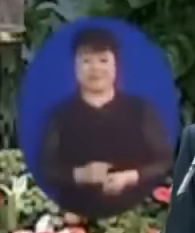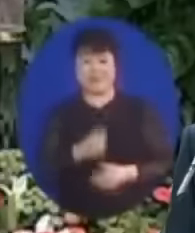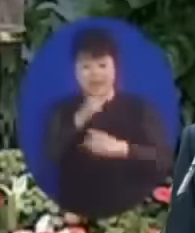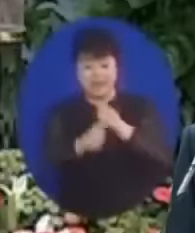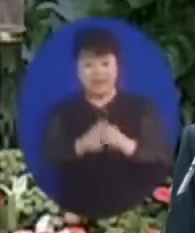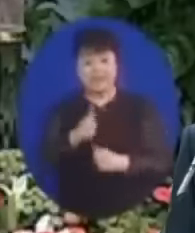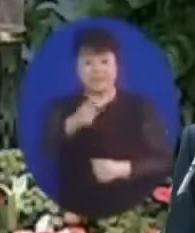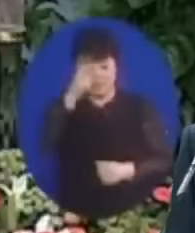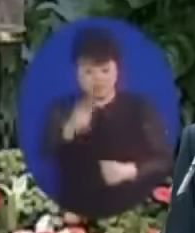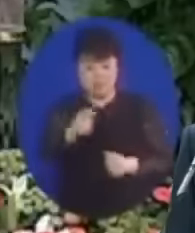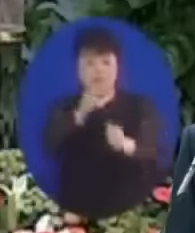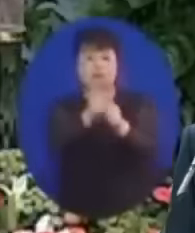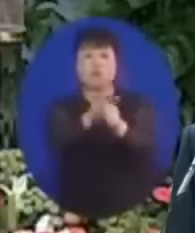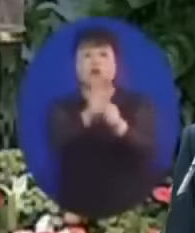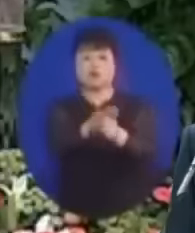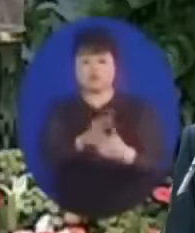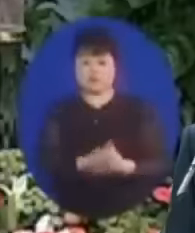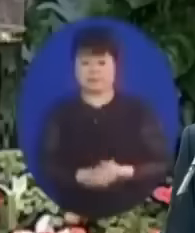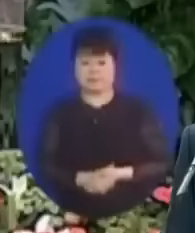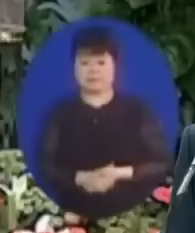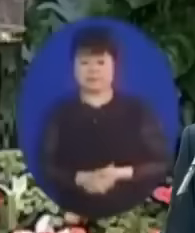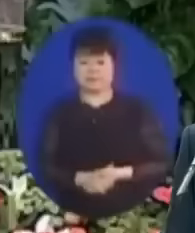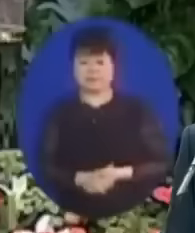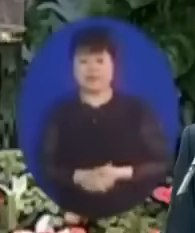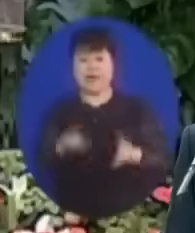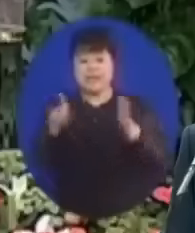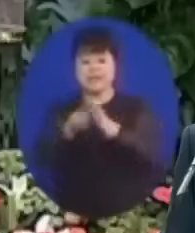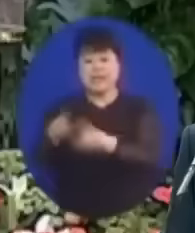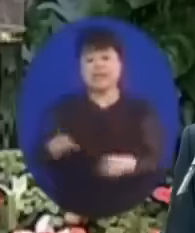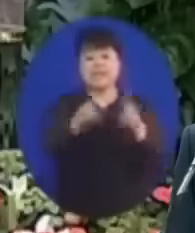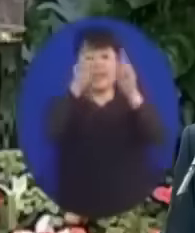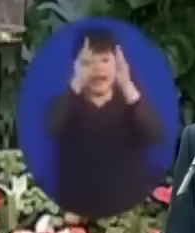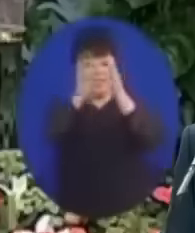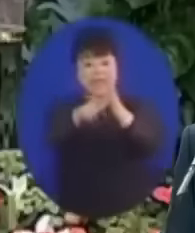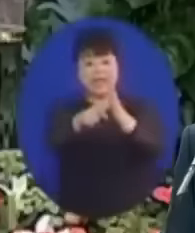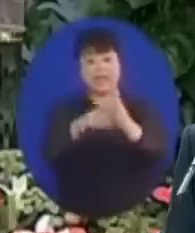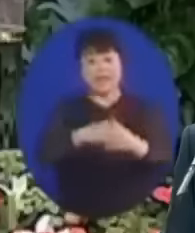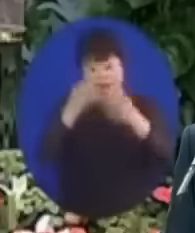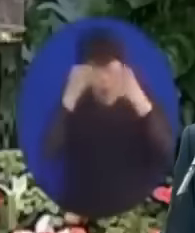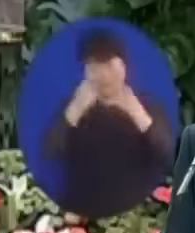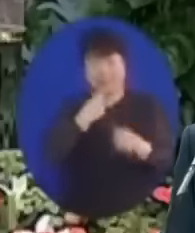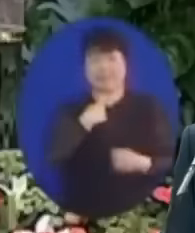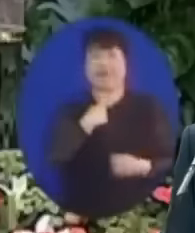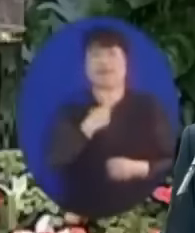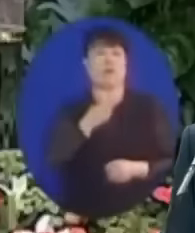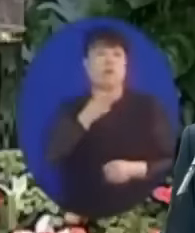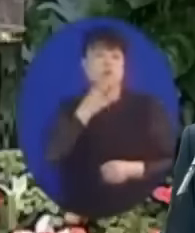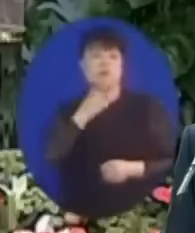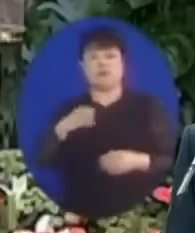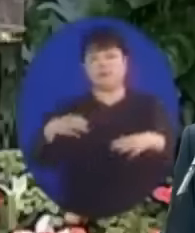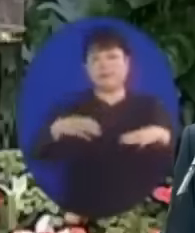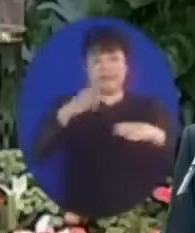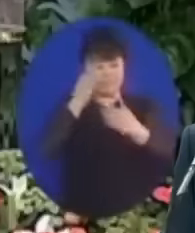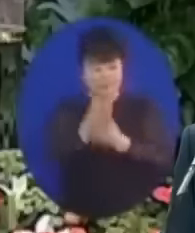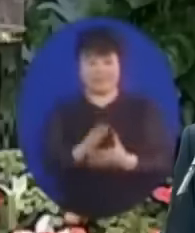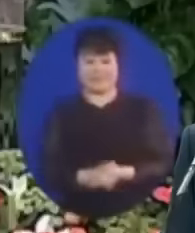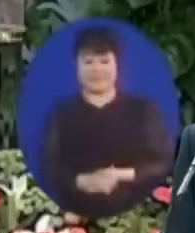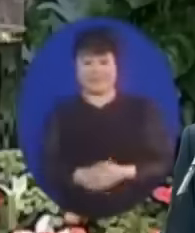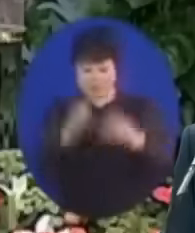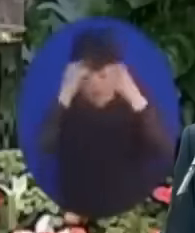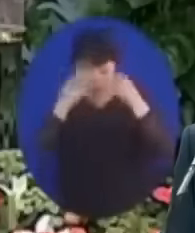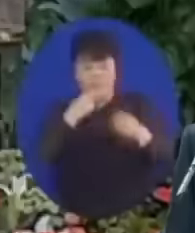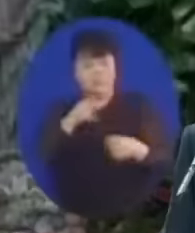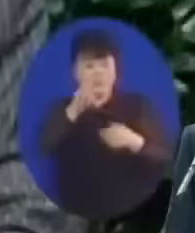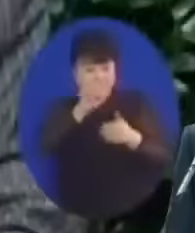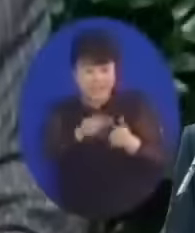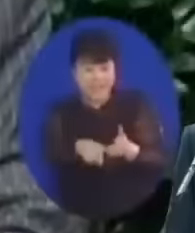하나님이 견고하게 만들어 주시는 것입니다. 우리가 신앙생활하면서 나는 고난당하지 않는다고 자랑하지 마십시오. 고난 안